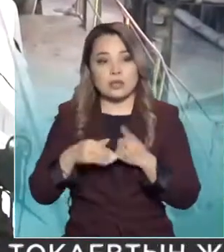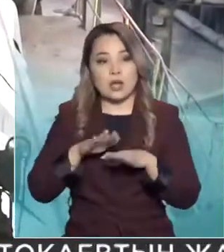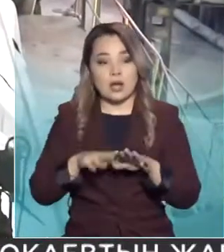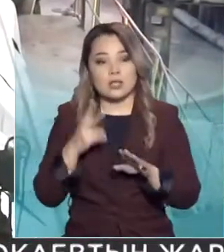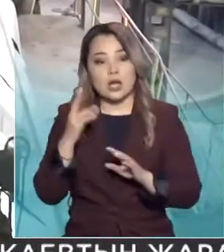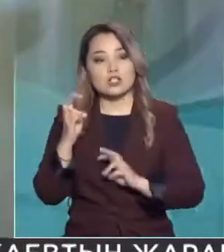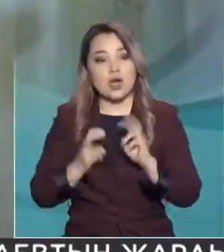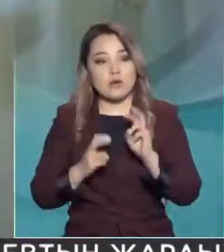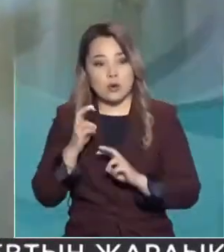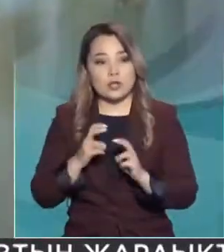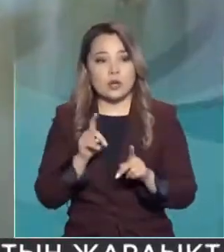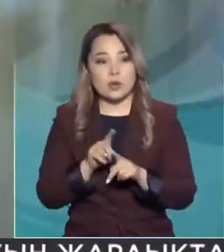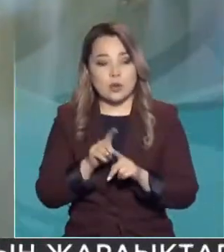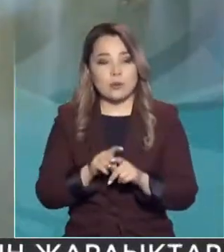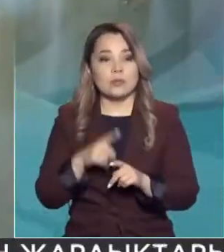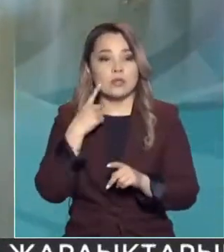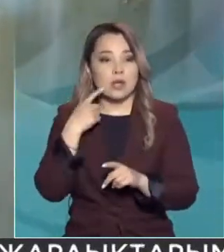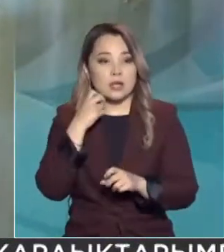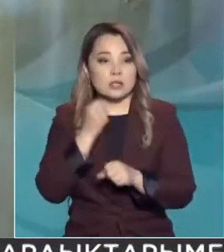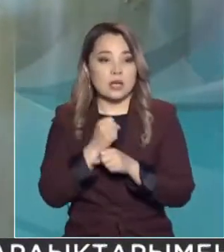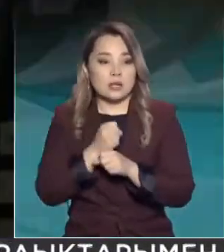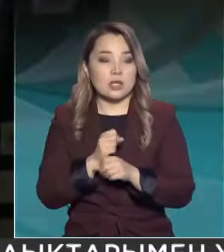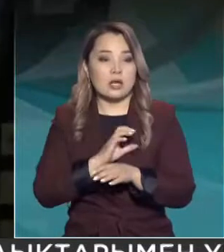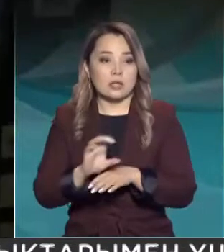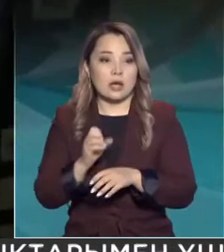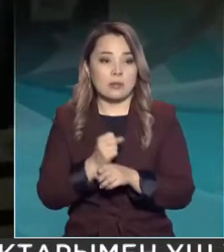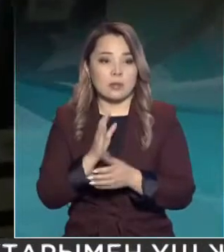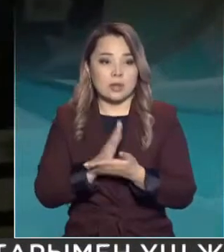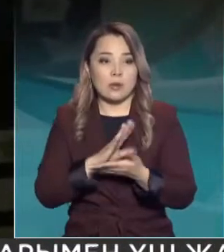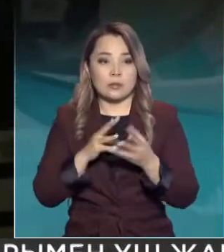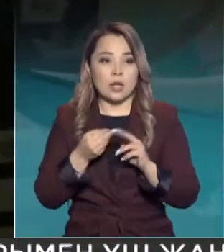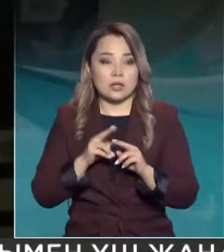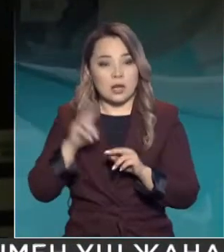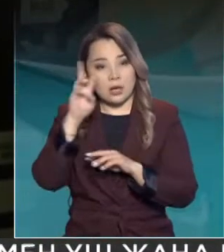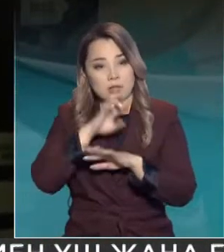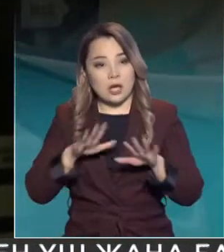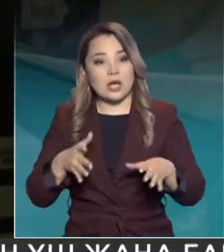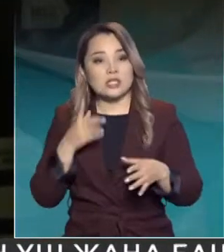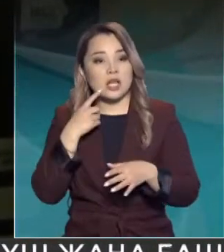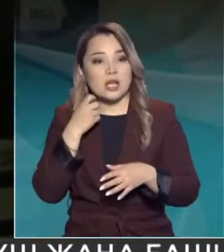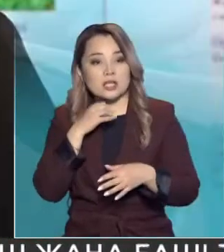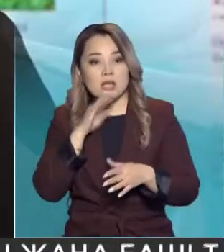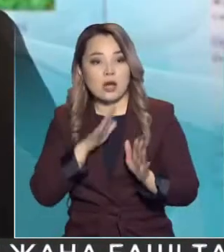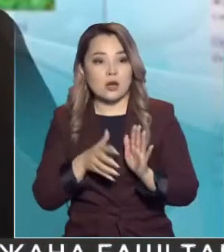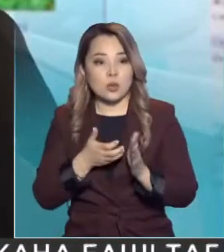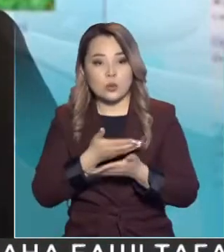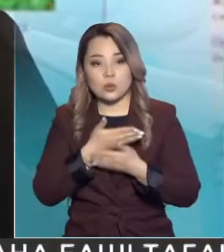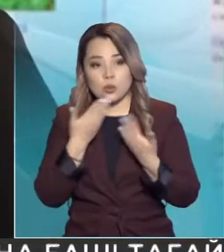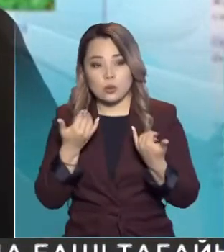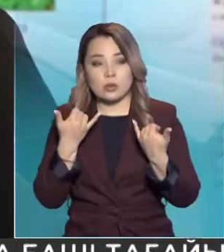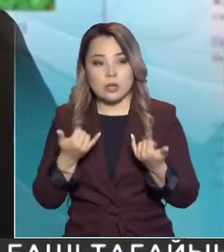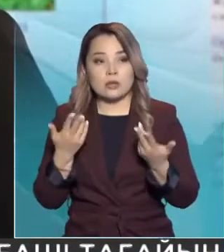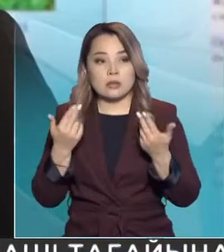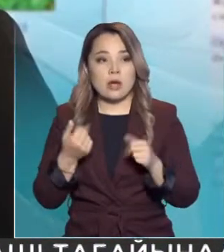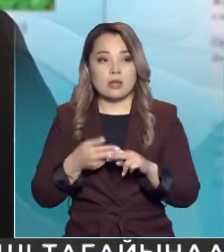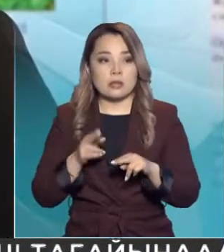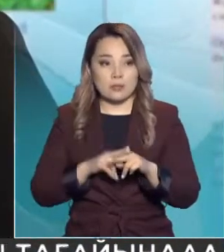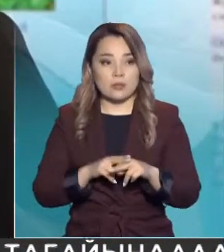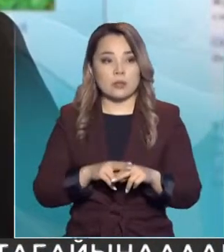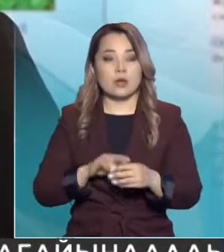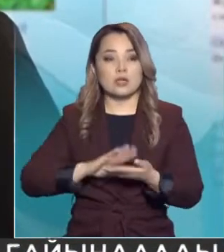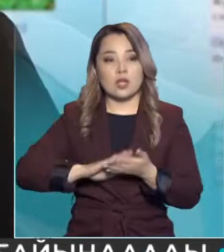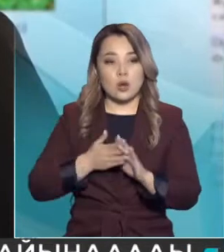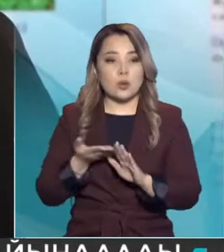екі зауытқа да қантты қамыстан өндірген тиімді болып тұр. Ал жалпы елімізде шекер тапшылығы жоқ. Иә,